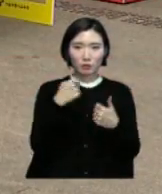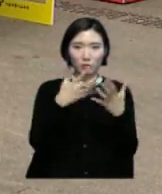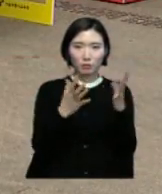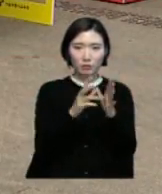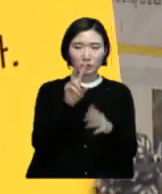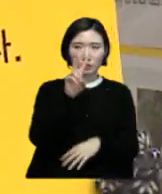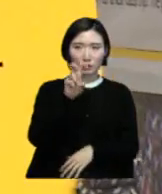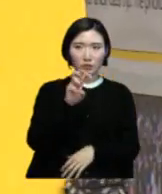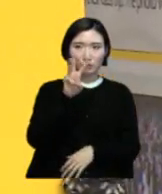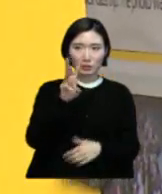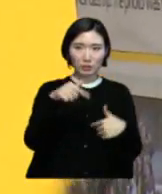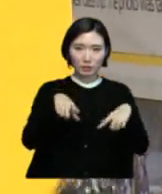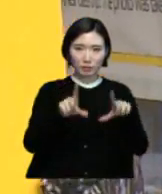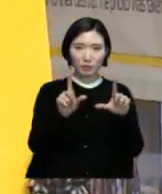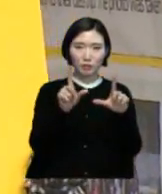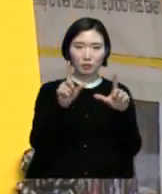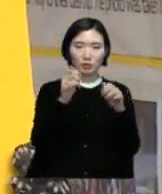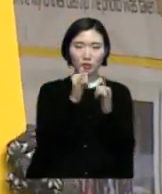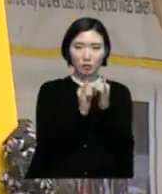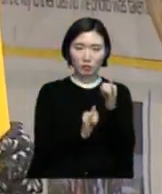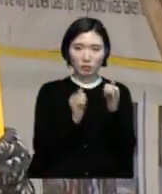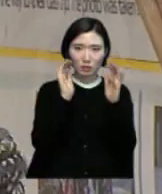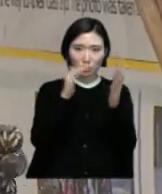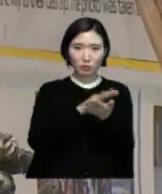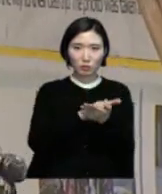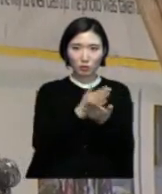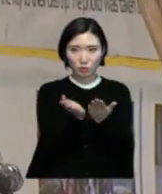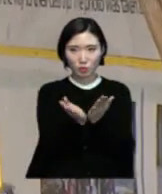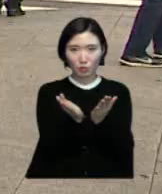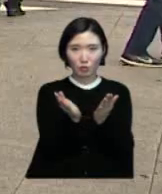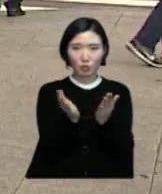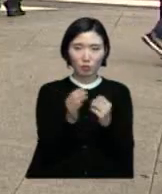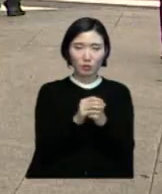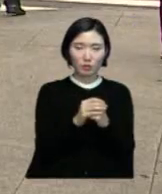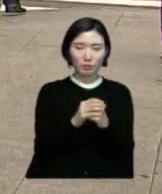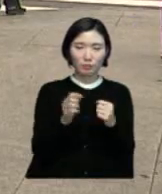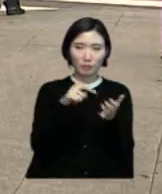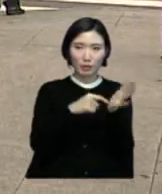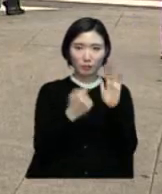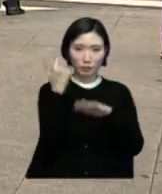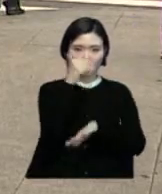오는 23일 국정 역사 교과서의 학교 적용 방안을 발표할 예정입니다